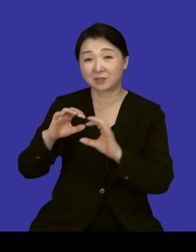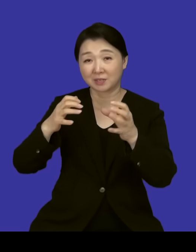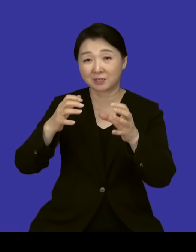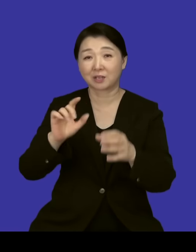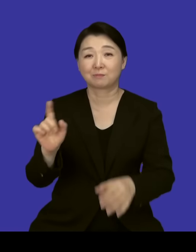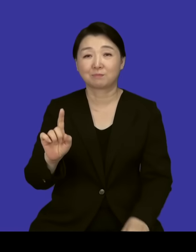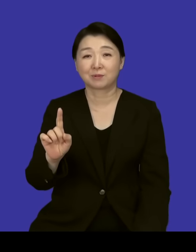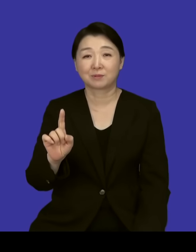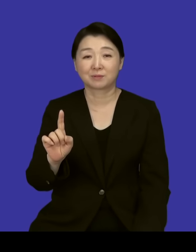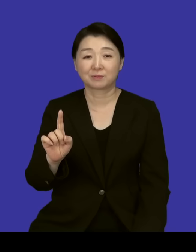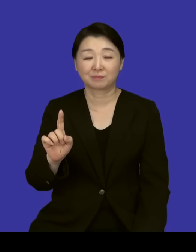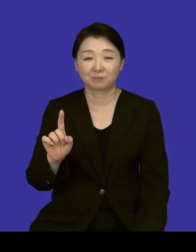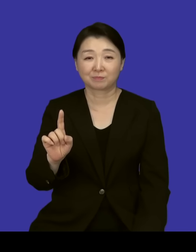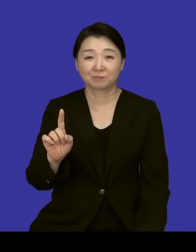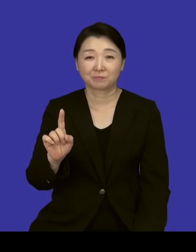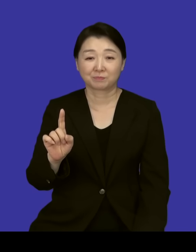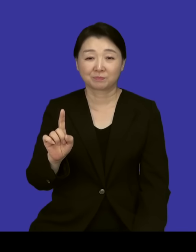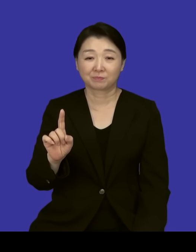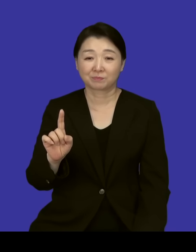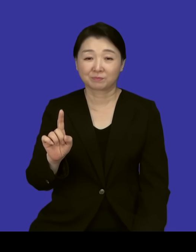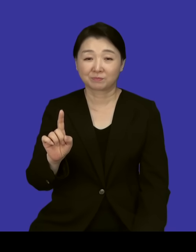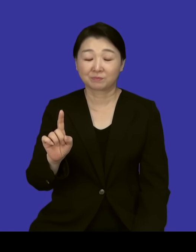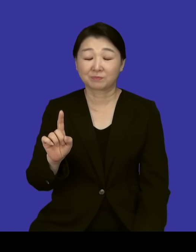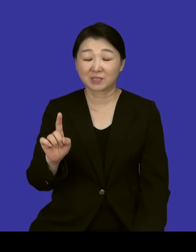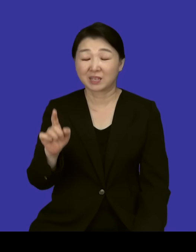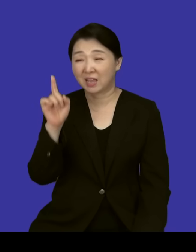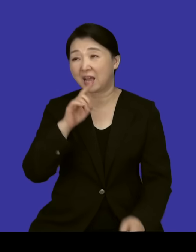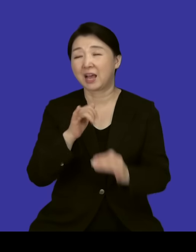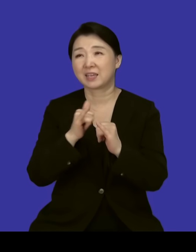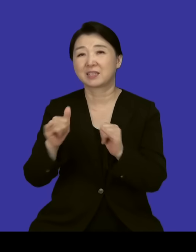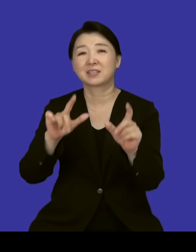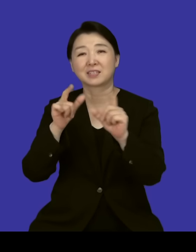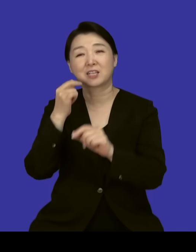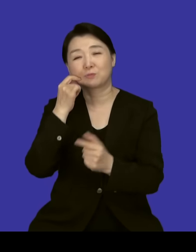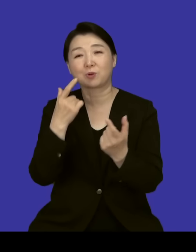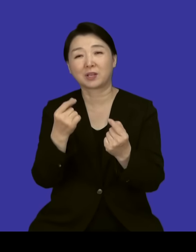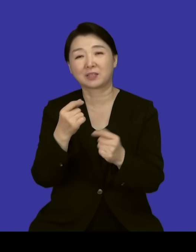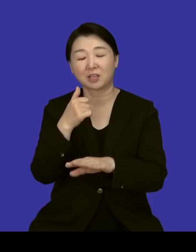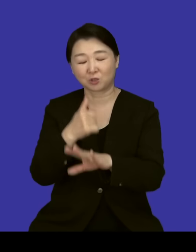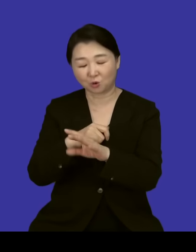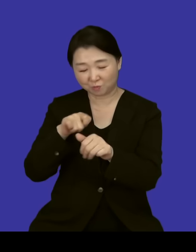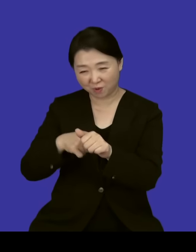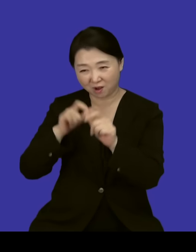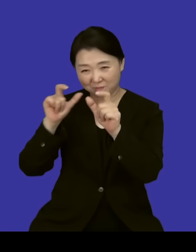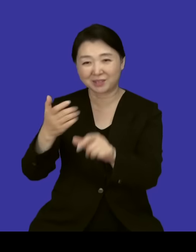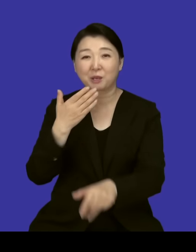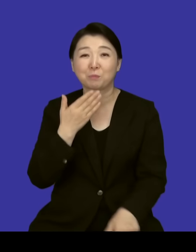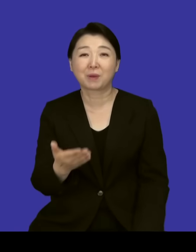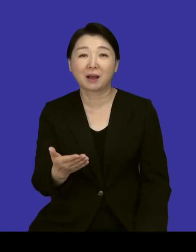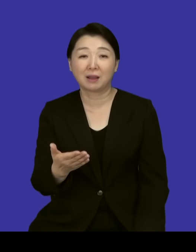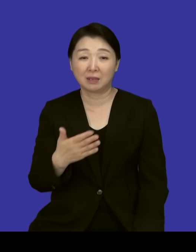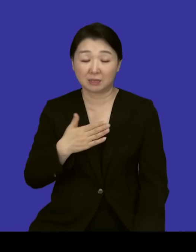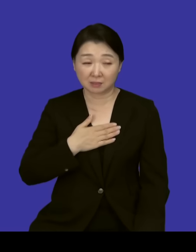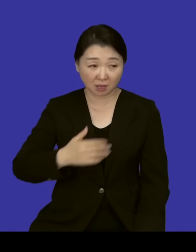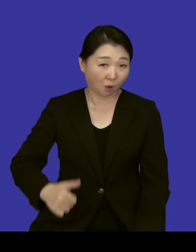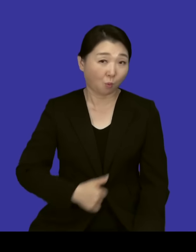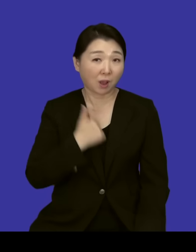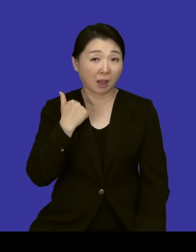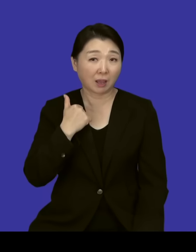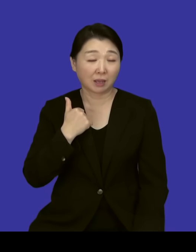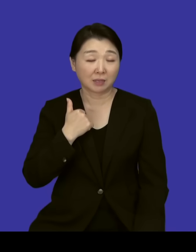세상은 그런 불안당들이 못 살게 돼 있어요. 벌을 받게 돼 있고. 그래서 굳이 내가 화가 나고